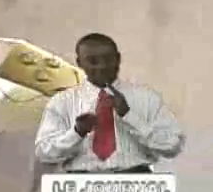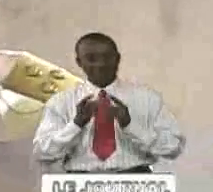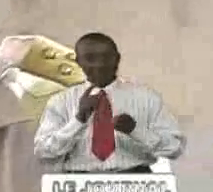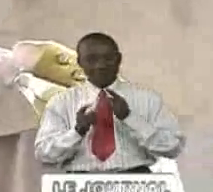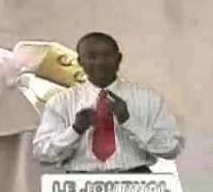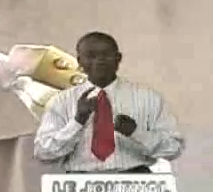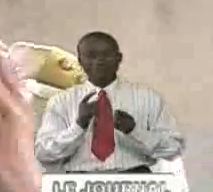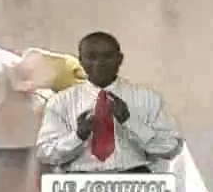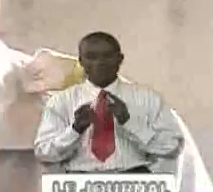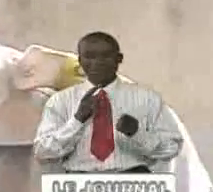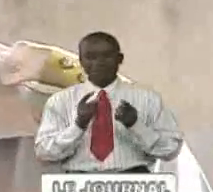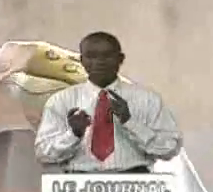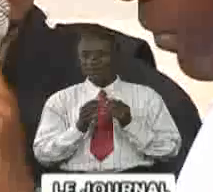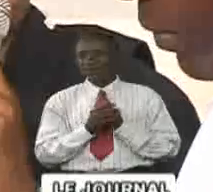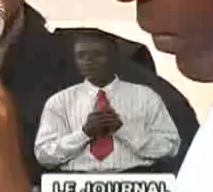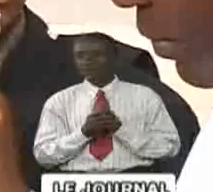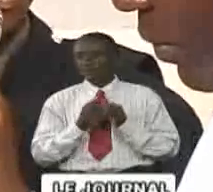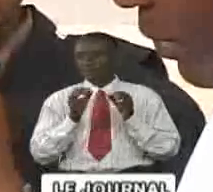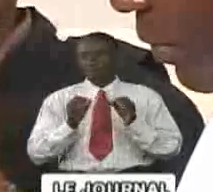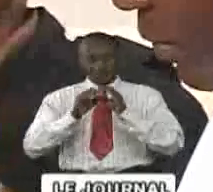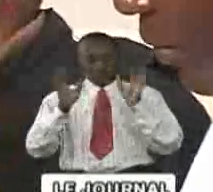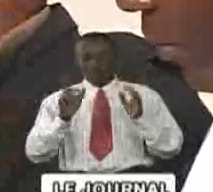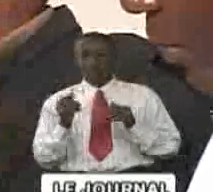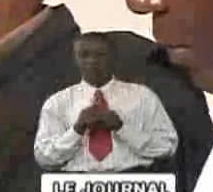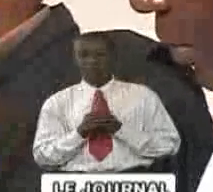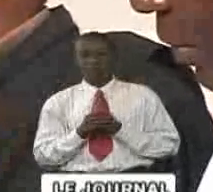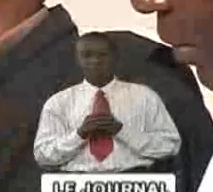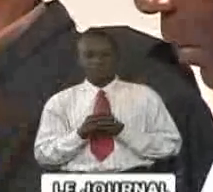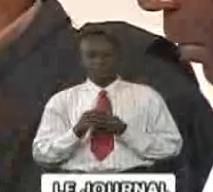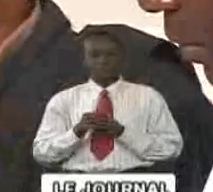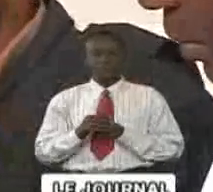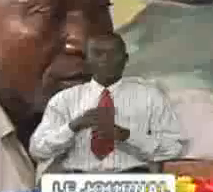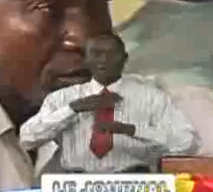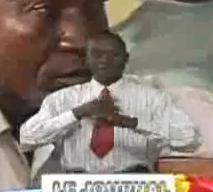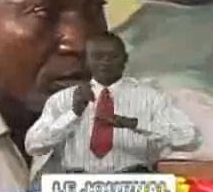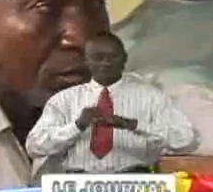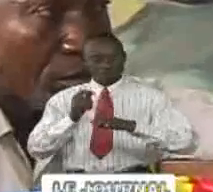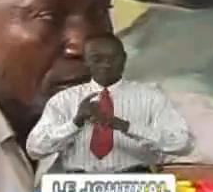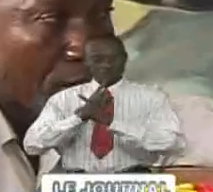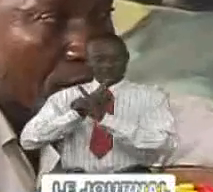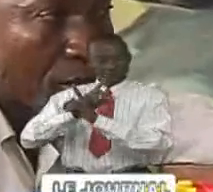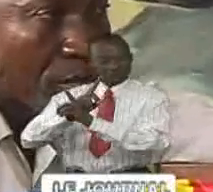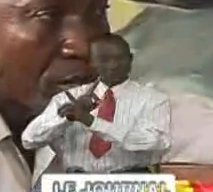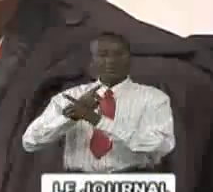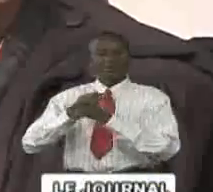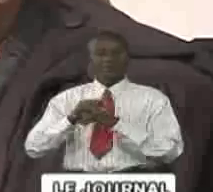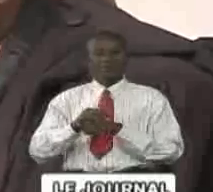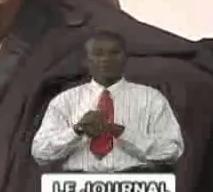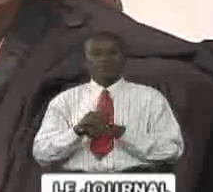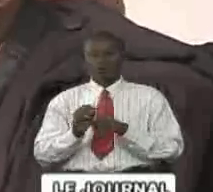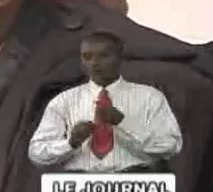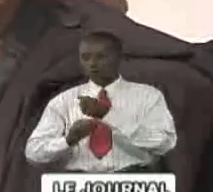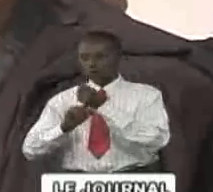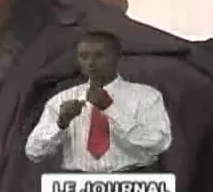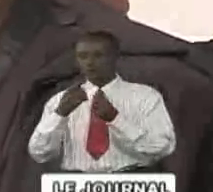a prescrit ce devoir au greffier. Les avocats de la défense, appuyés par ceux de la partie civile ma responsable, ont soutenu que